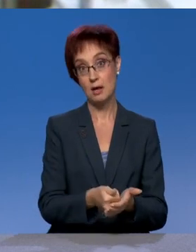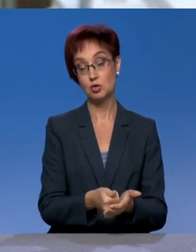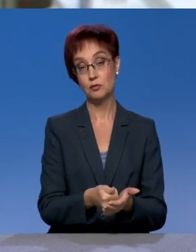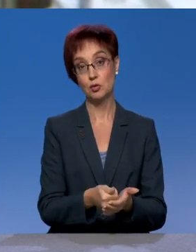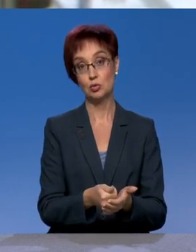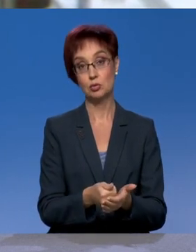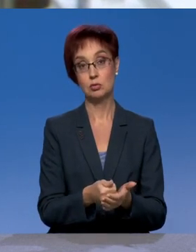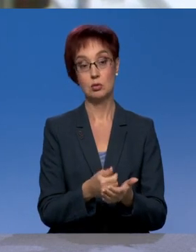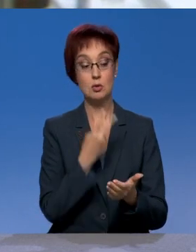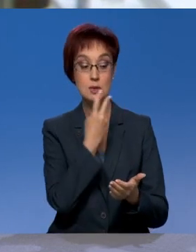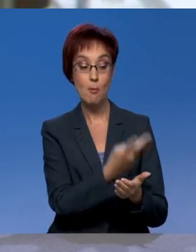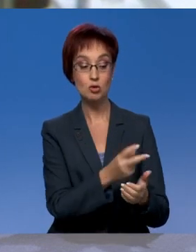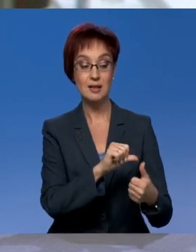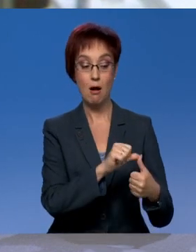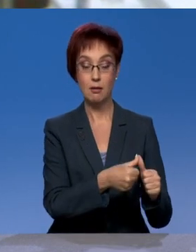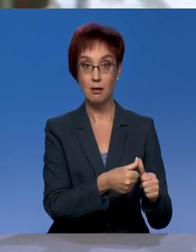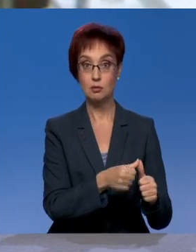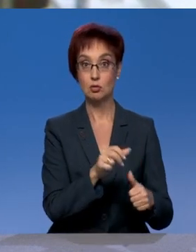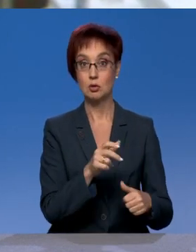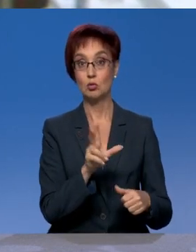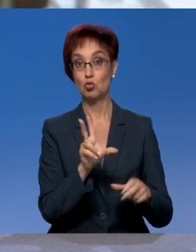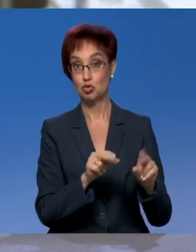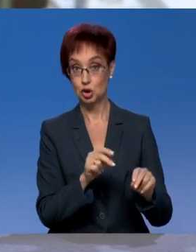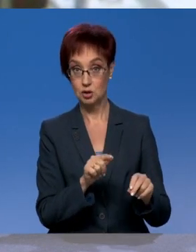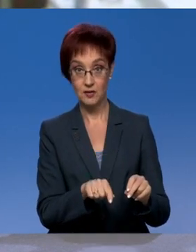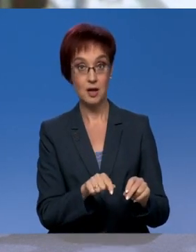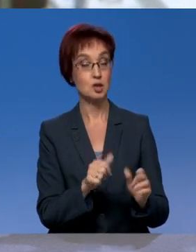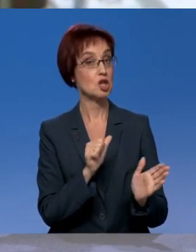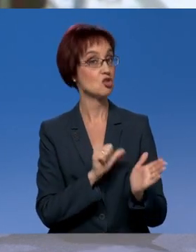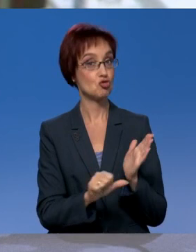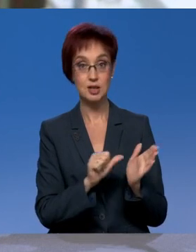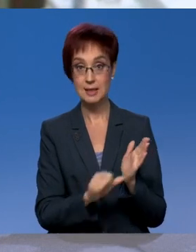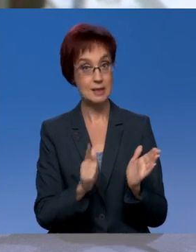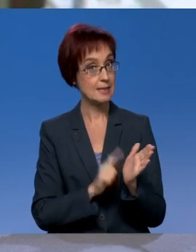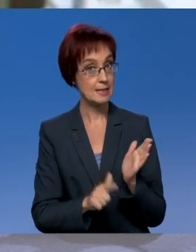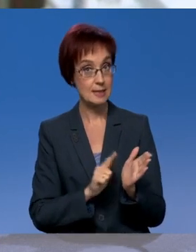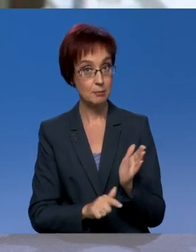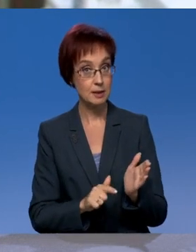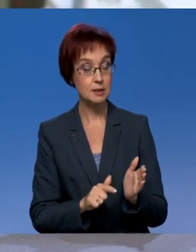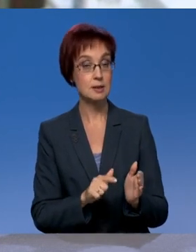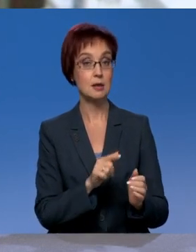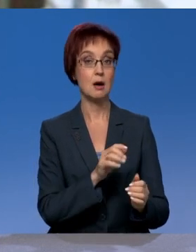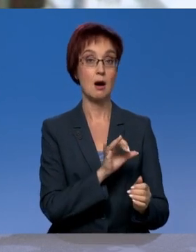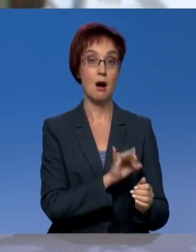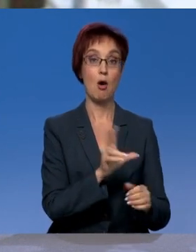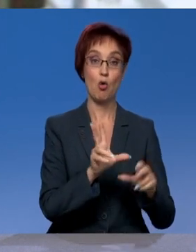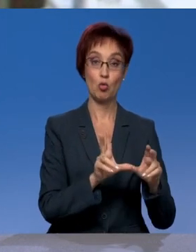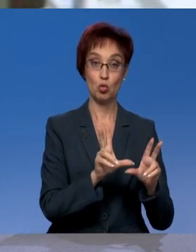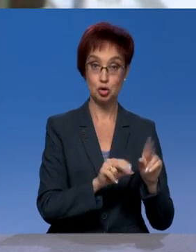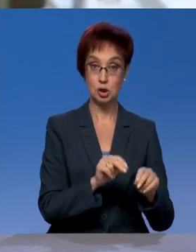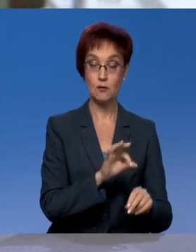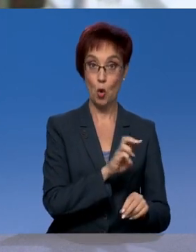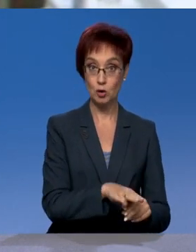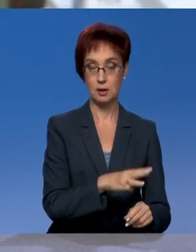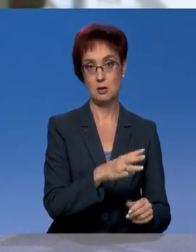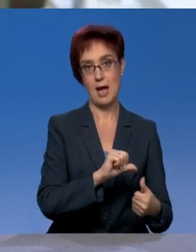смотря на оклад, из оклада, да, 40 тысяч. Не 60-70, как вы получаете в месяц, а из 40. Вот об этом идет разговор. Об этом